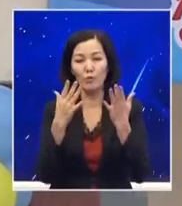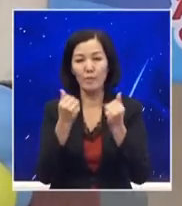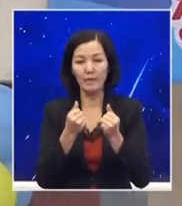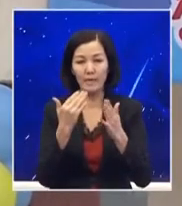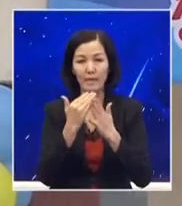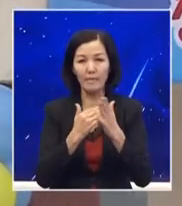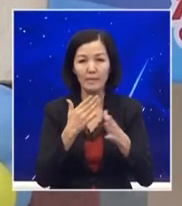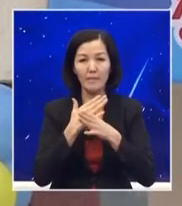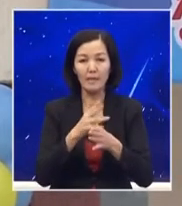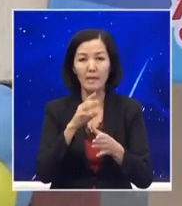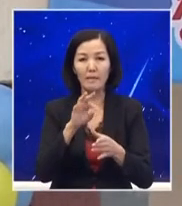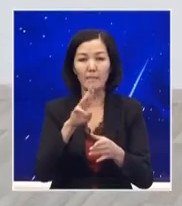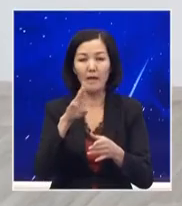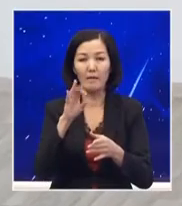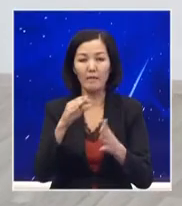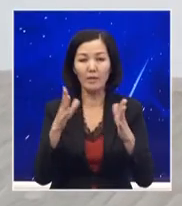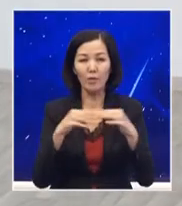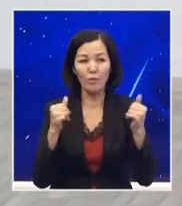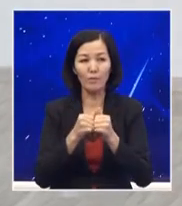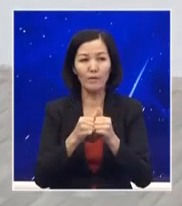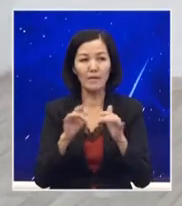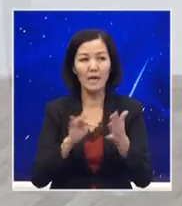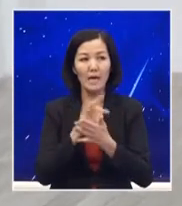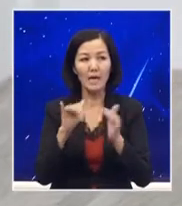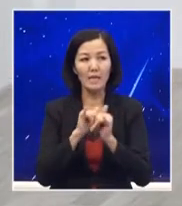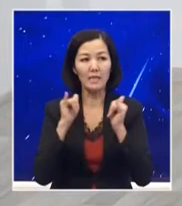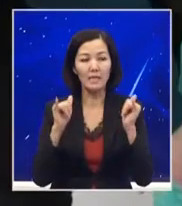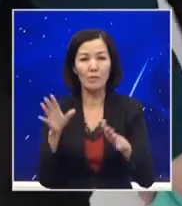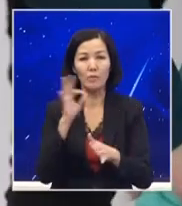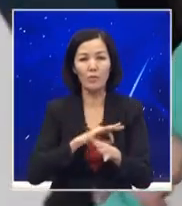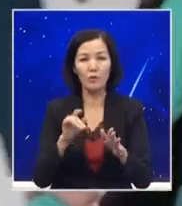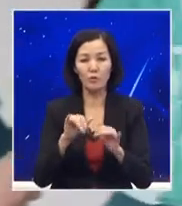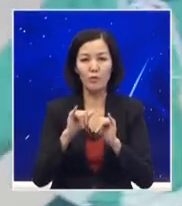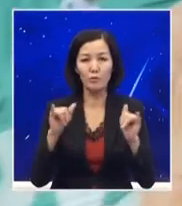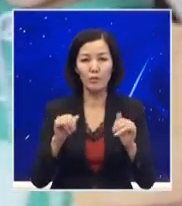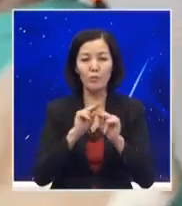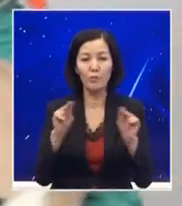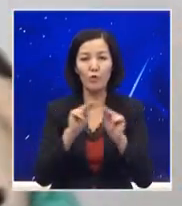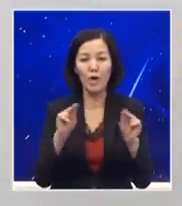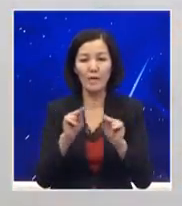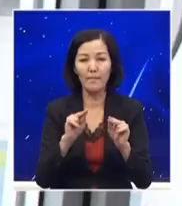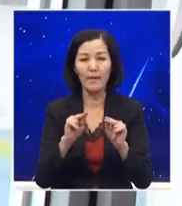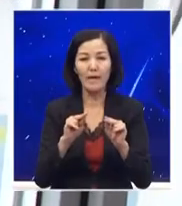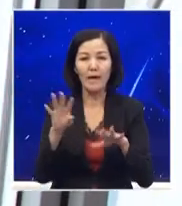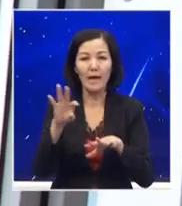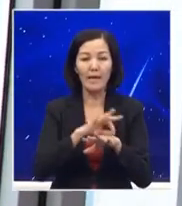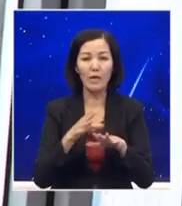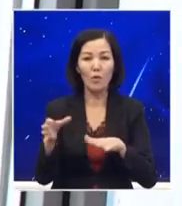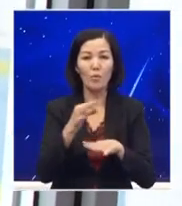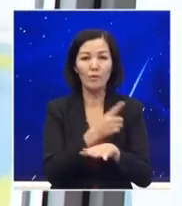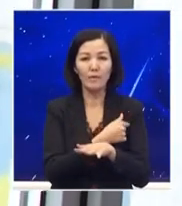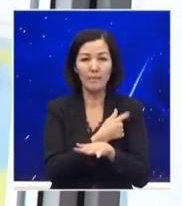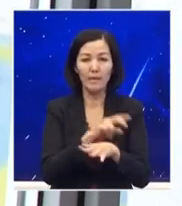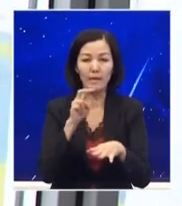Солардың бірі Миятовтар отбасы. Бұл шаңырақ қаланың дамуы үшін атсалысып келеді. Отағасы мұғалім, отанасы облыстық ауруханада